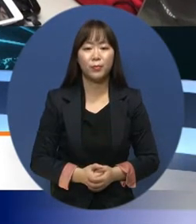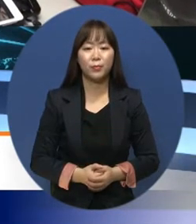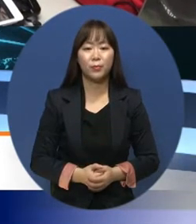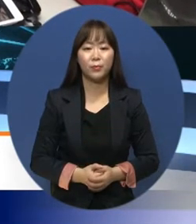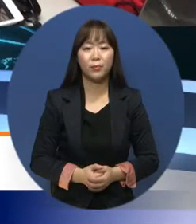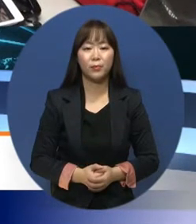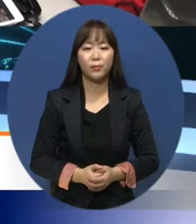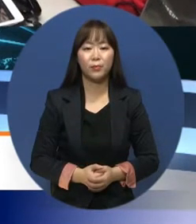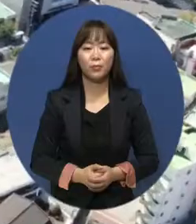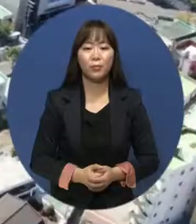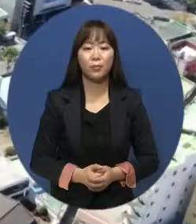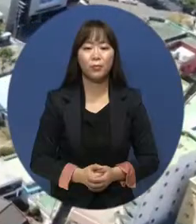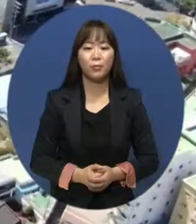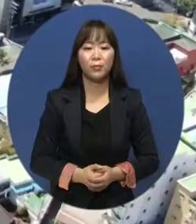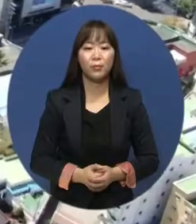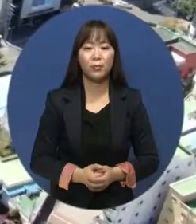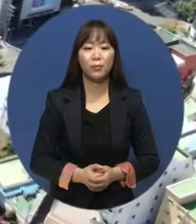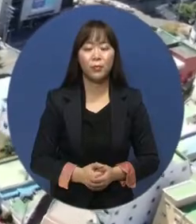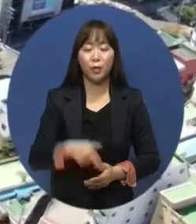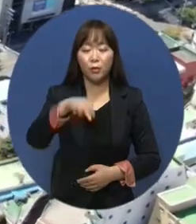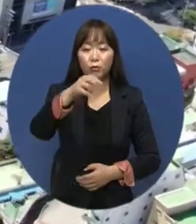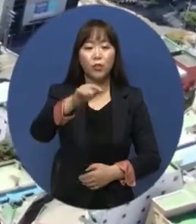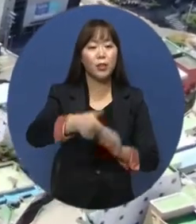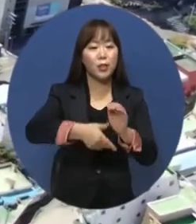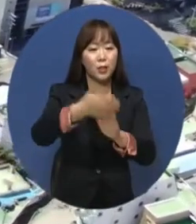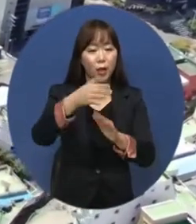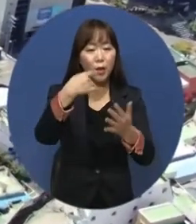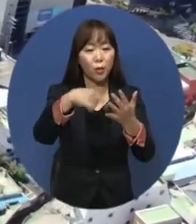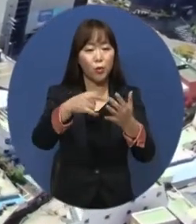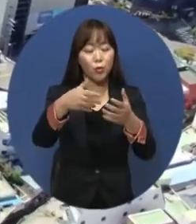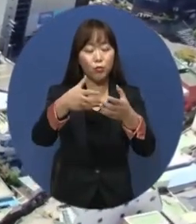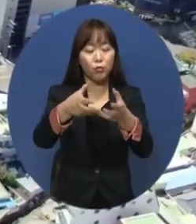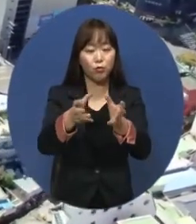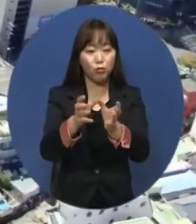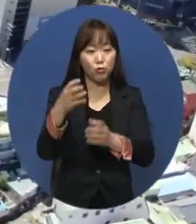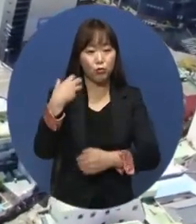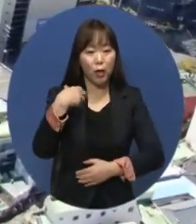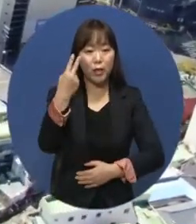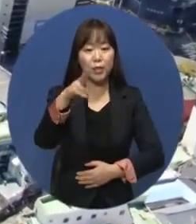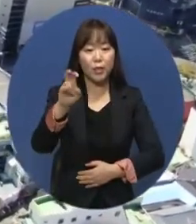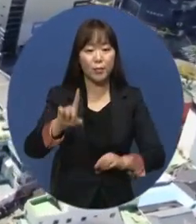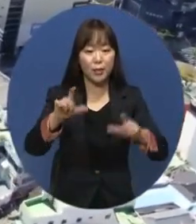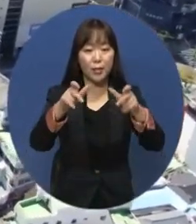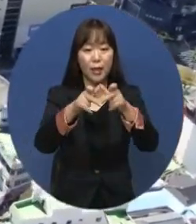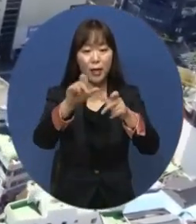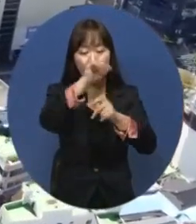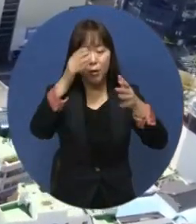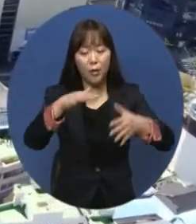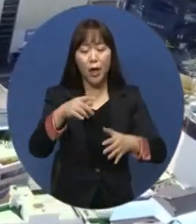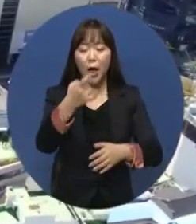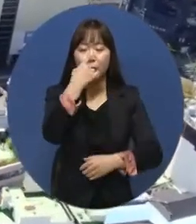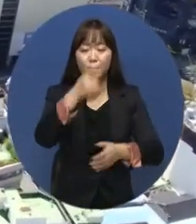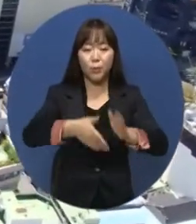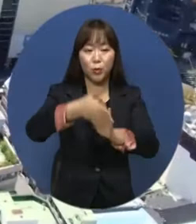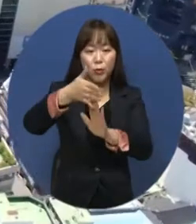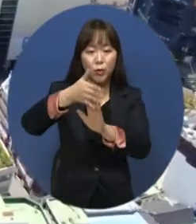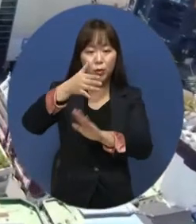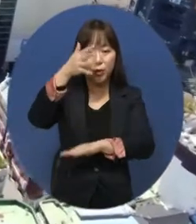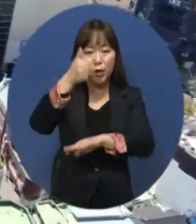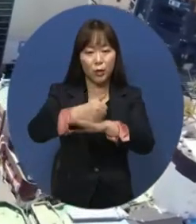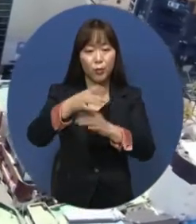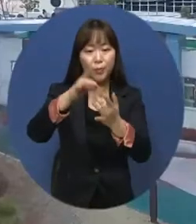전합니다 순천시가 교육부 주관 2021년 장애인 평생학습도시로 최종